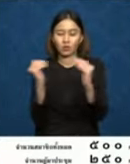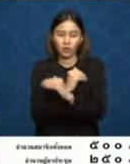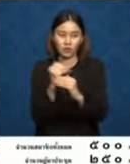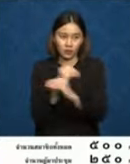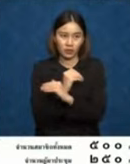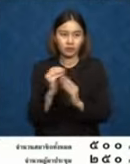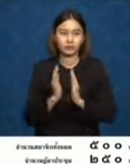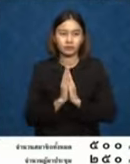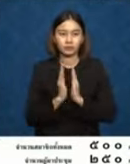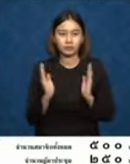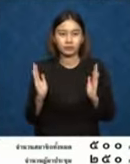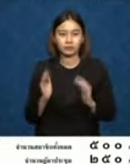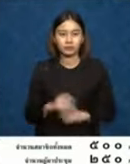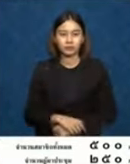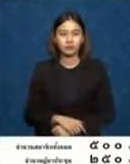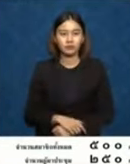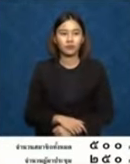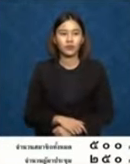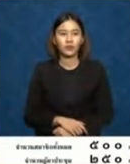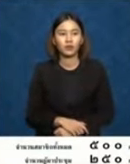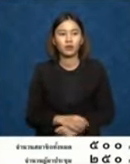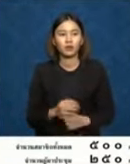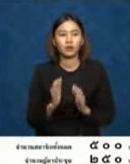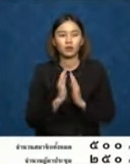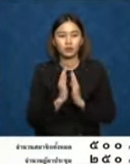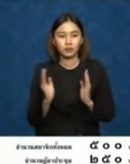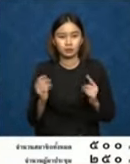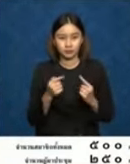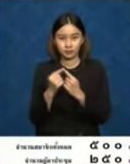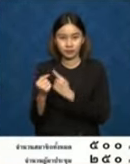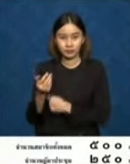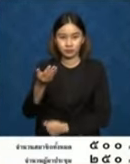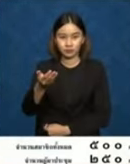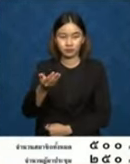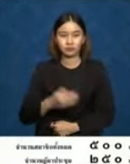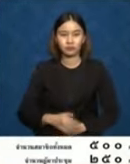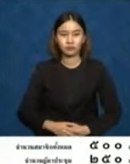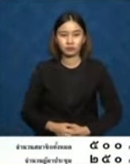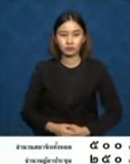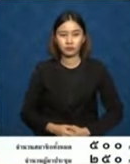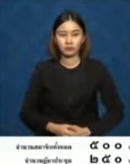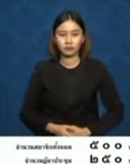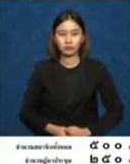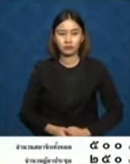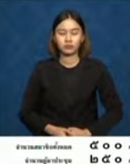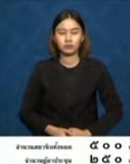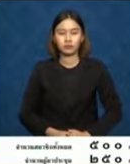ภาด้วยครับขอบคุณมากครับท่านประธานครับ ขอบคุณครับเชิญท่านล่มธรรมขำนุรักษ์ครับ